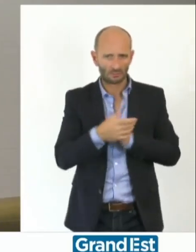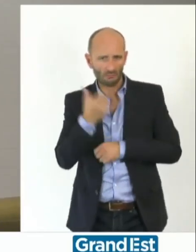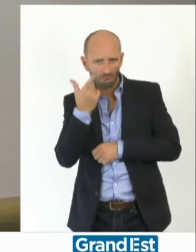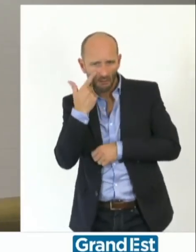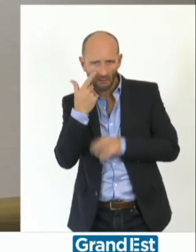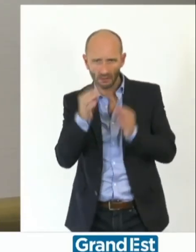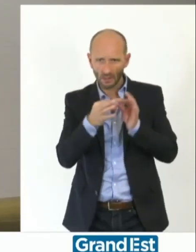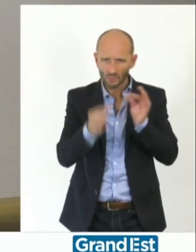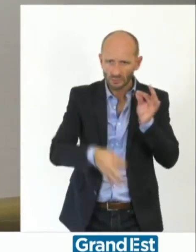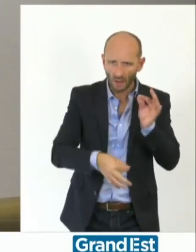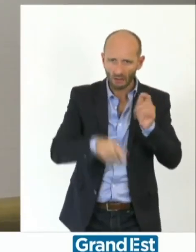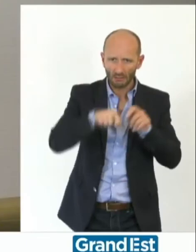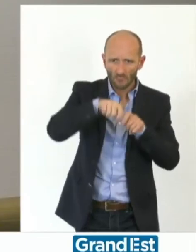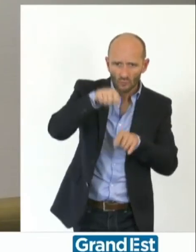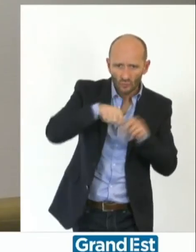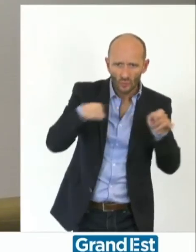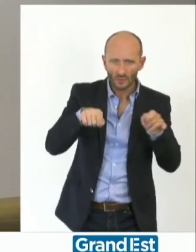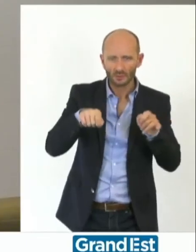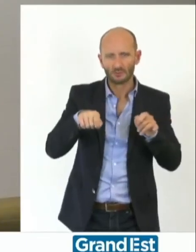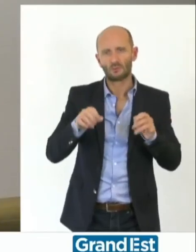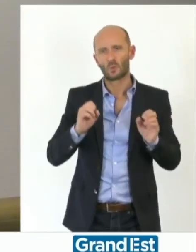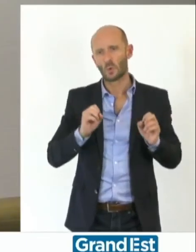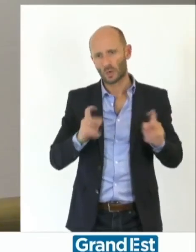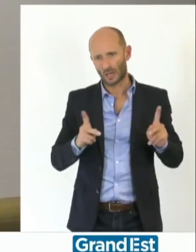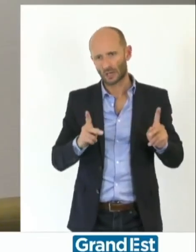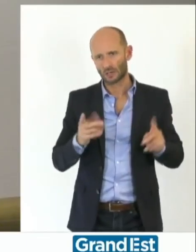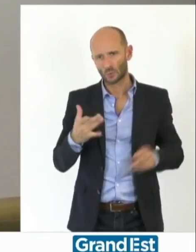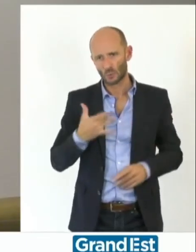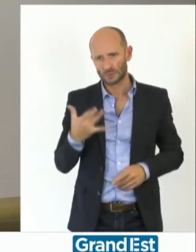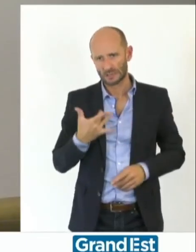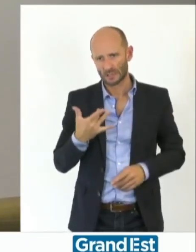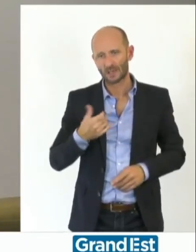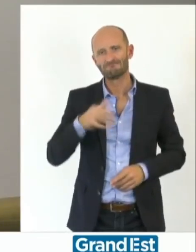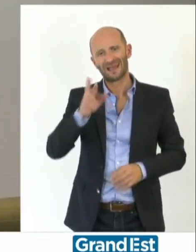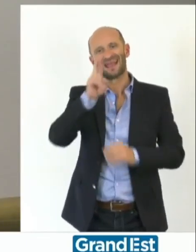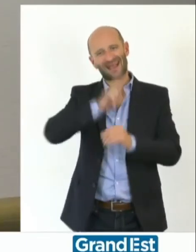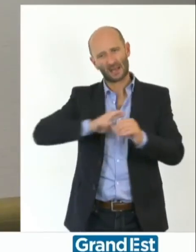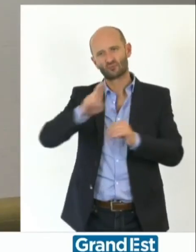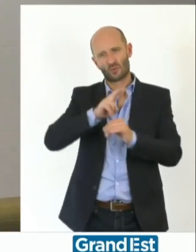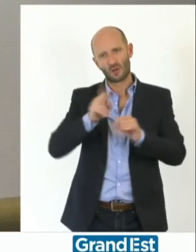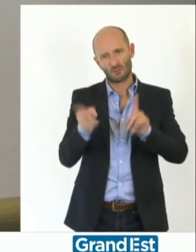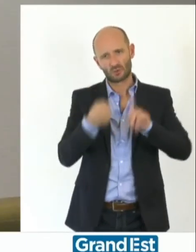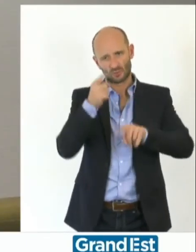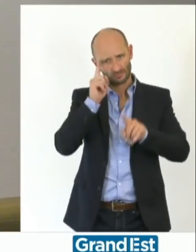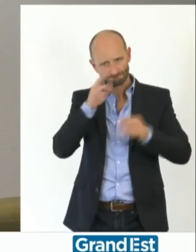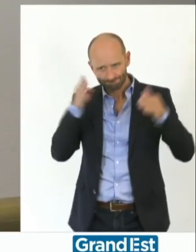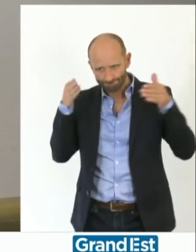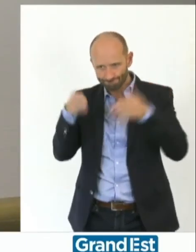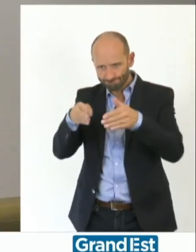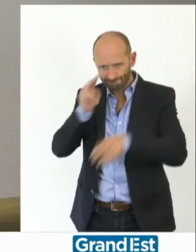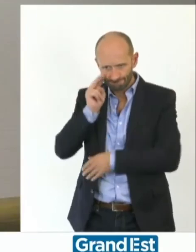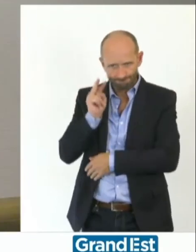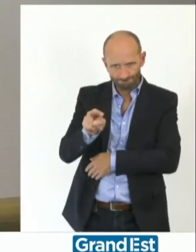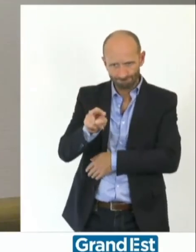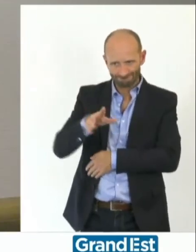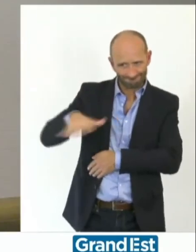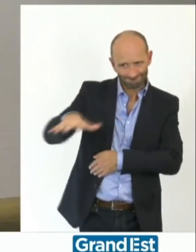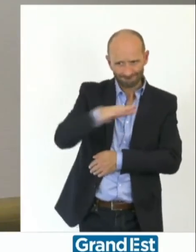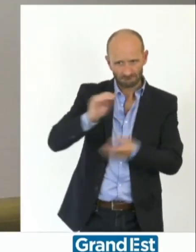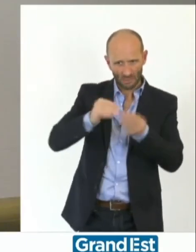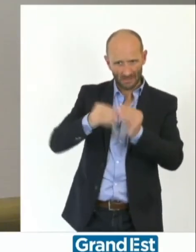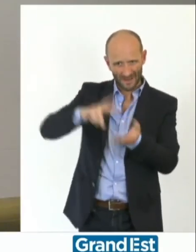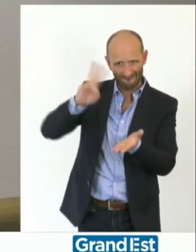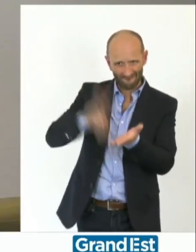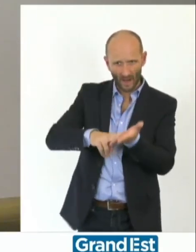mais la région doit se préoccuper aussi plus sérieusement des problèmes réels auxquels sont confrontés les collectivités locales comme